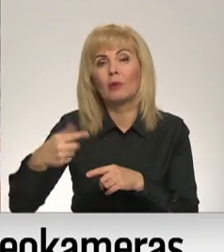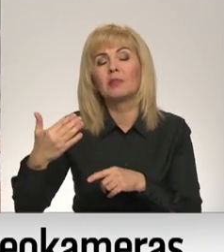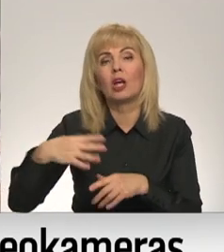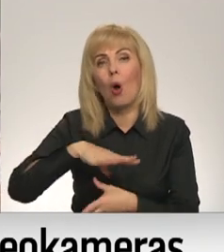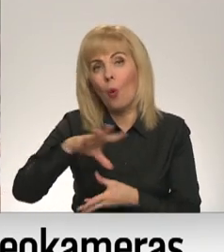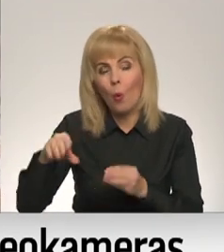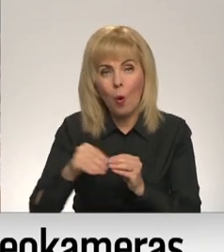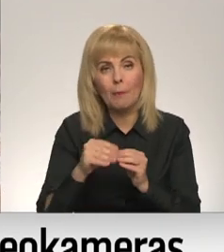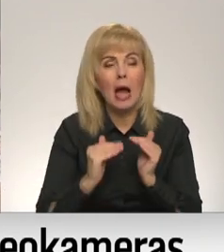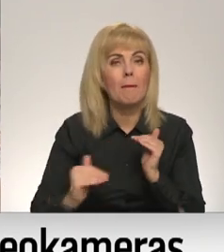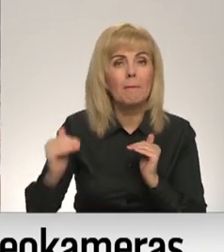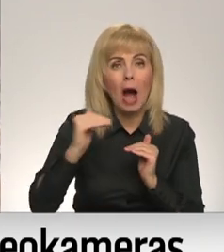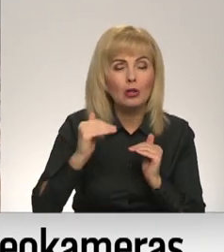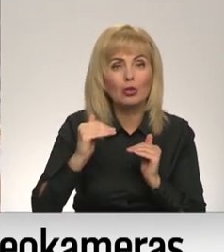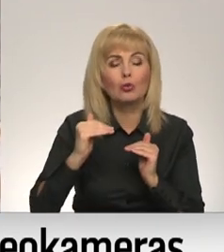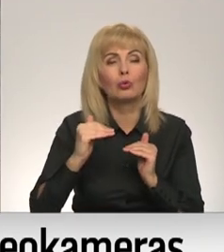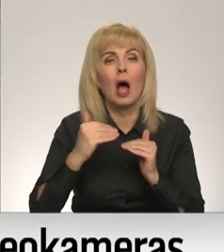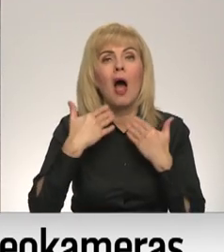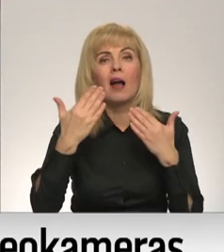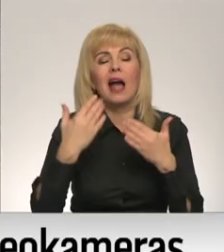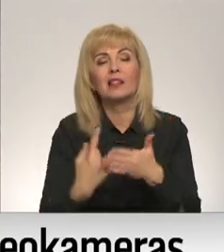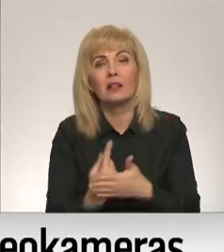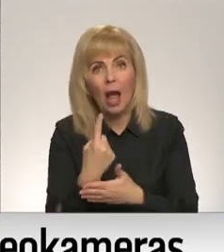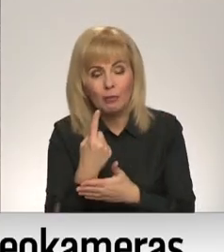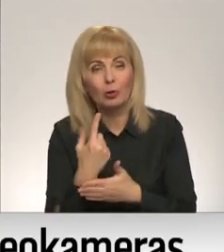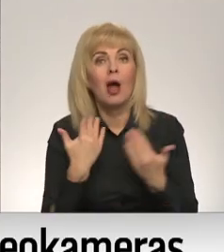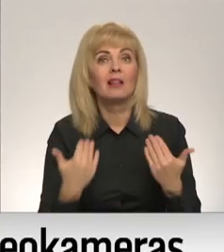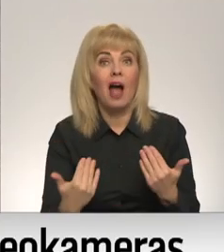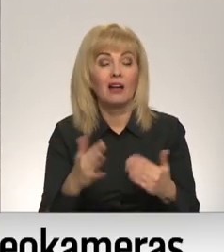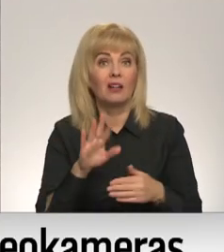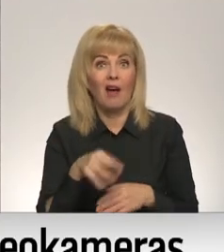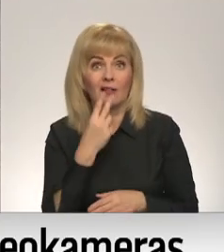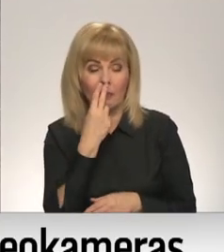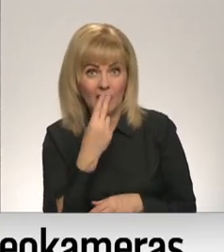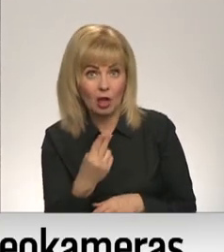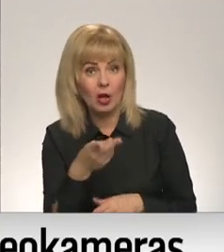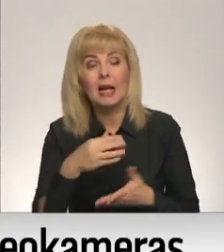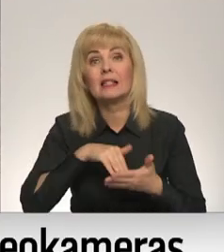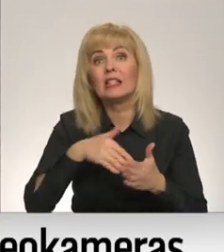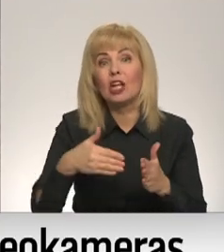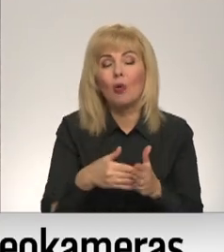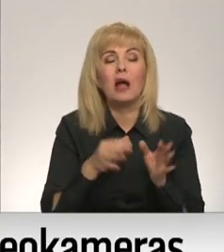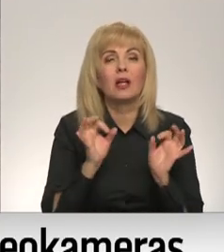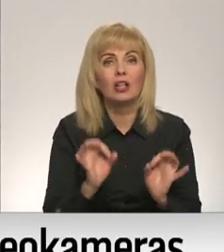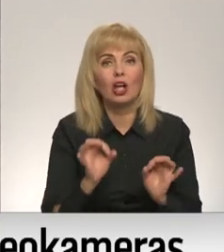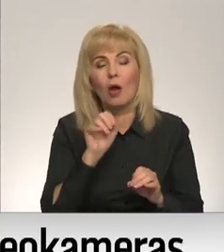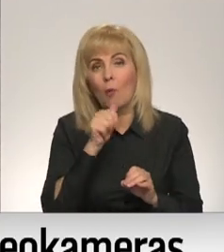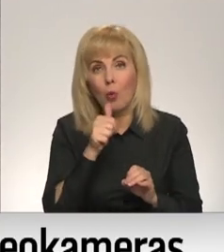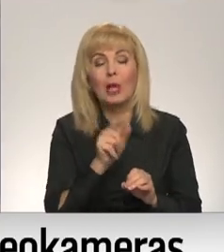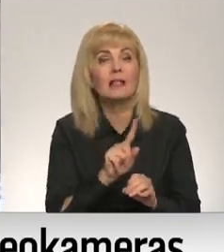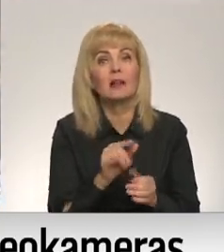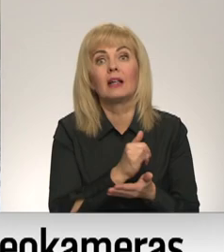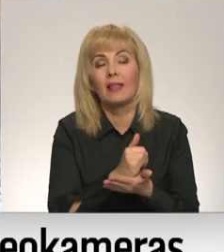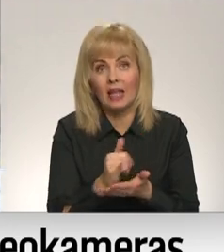arī paaugstinoties gaisa temperatūrai. Bet šobrīd mēs varam redzēt tādu situāciju, ka patiešām ūdens ir